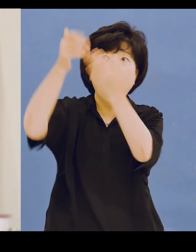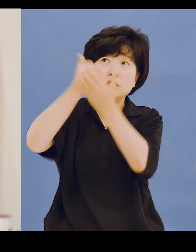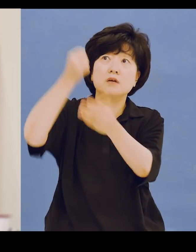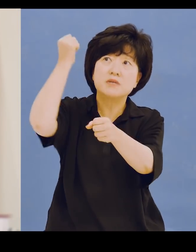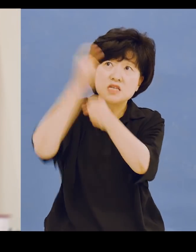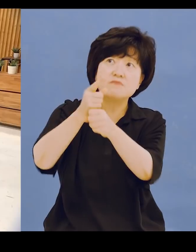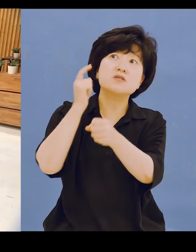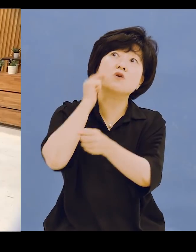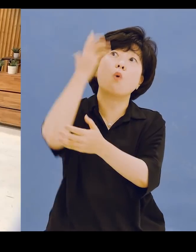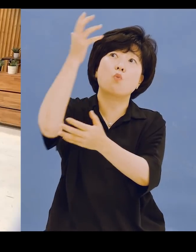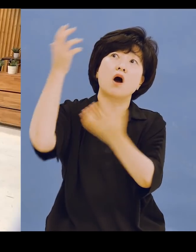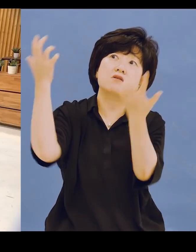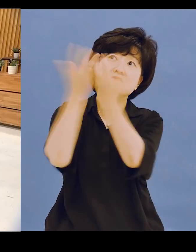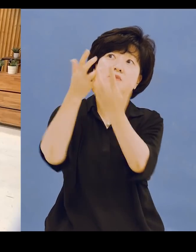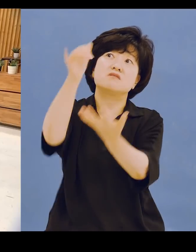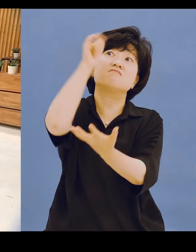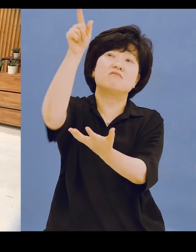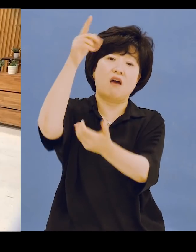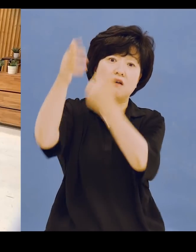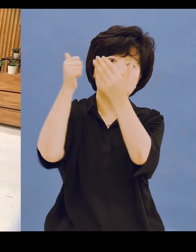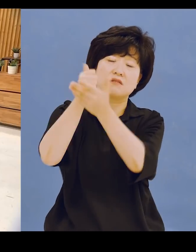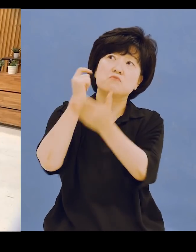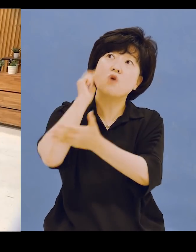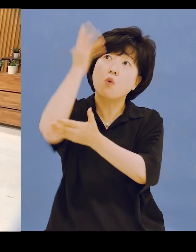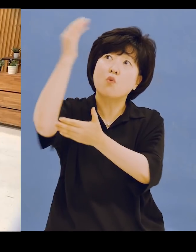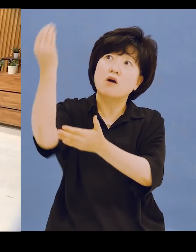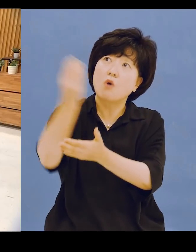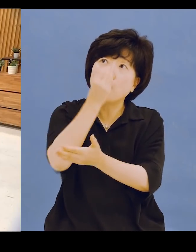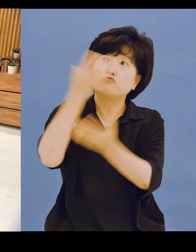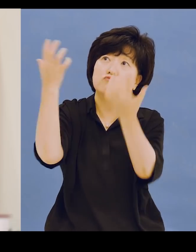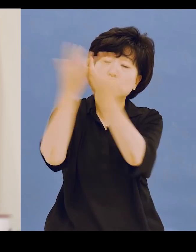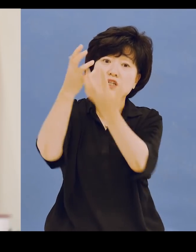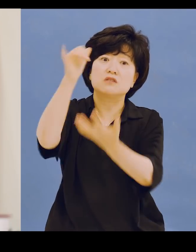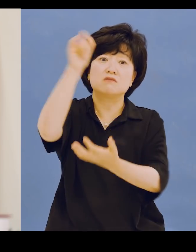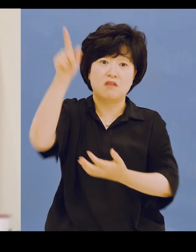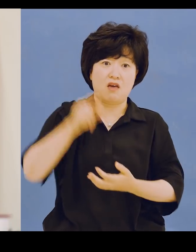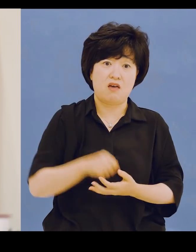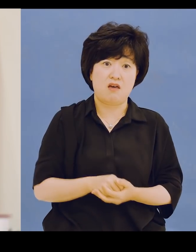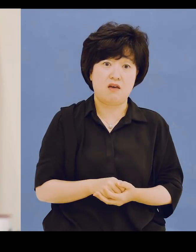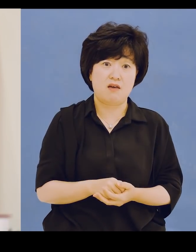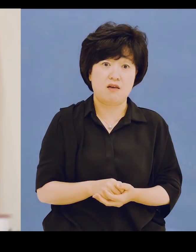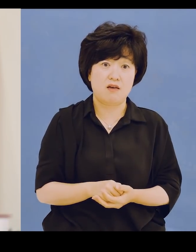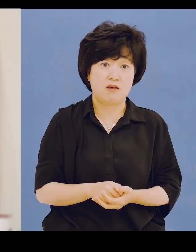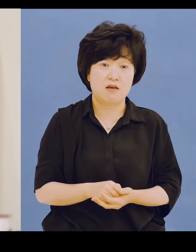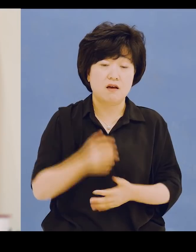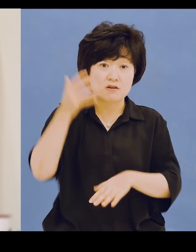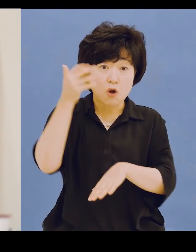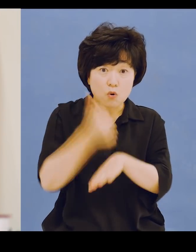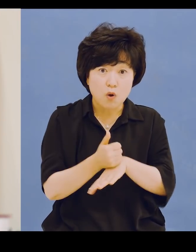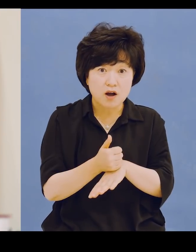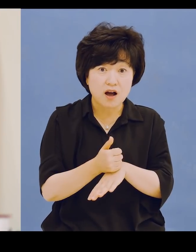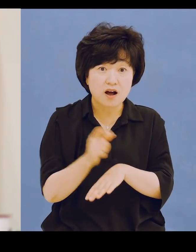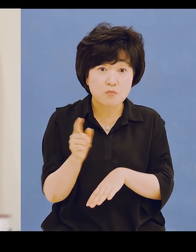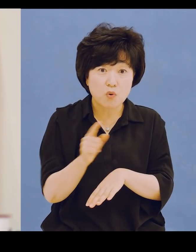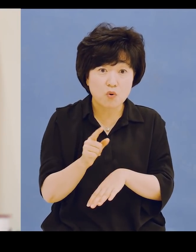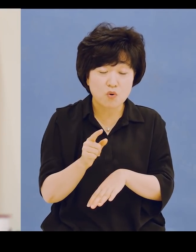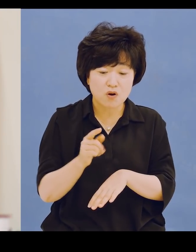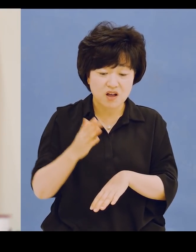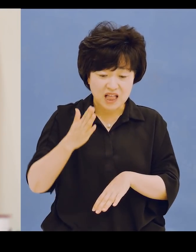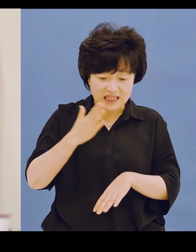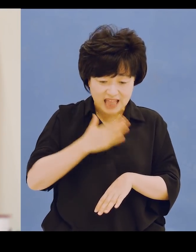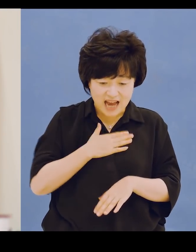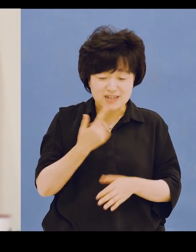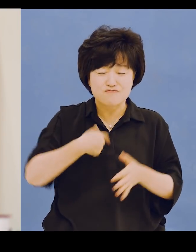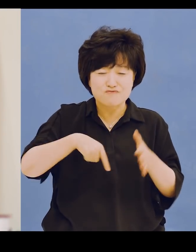하나님이신데 그렇잖아요. 이미 영광이시고 네네. 이미 거룩하시고 근데 그 결과가요. 전부 다 우리를